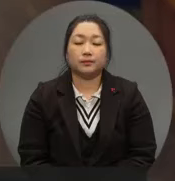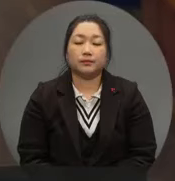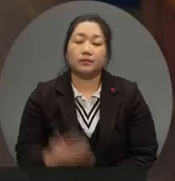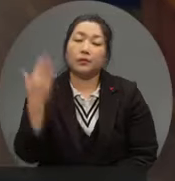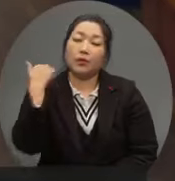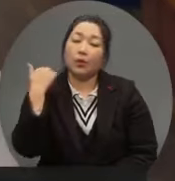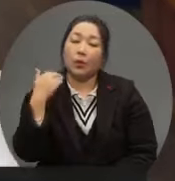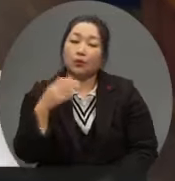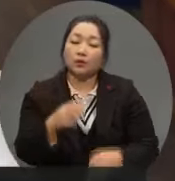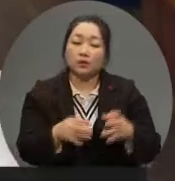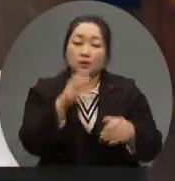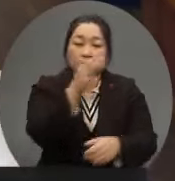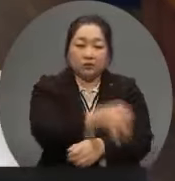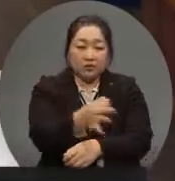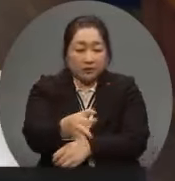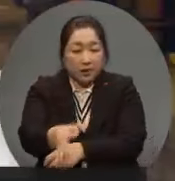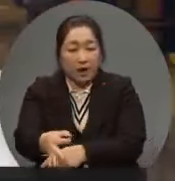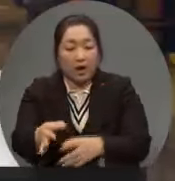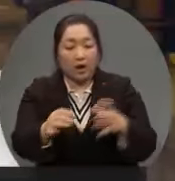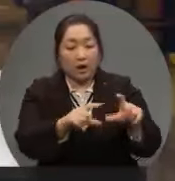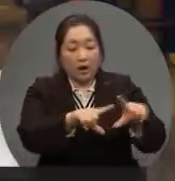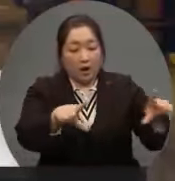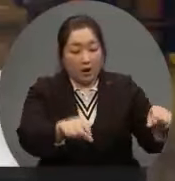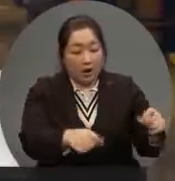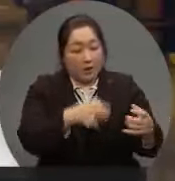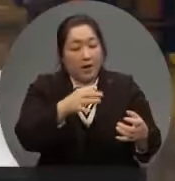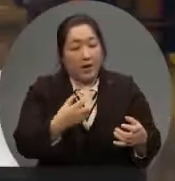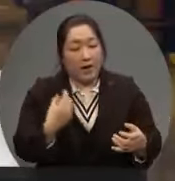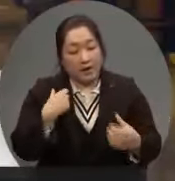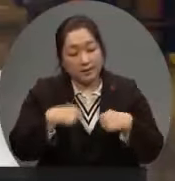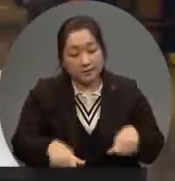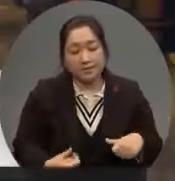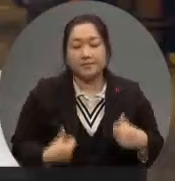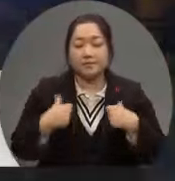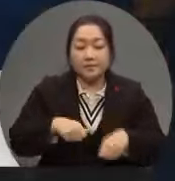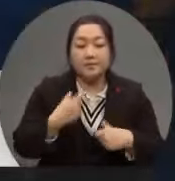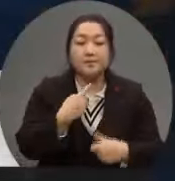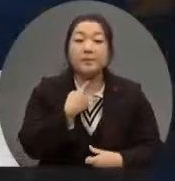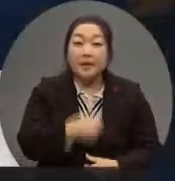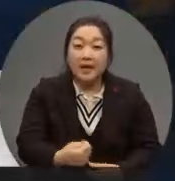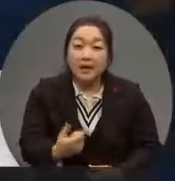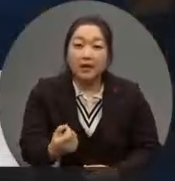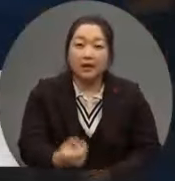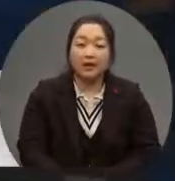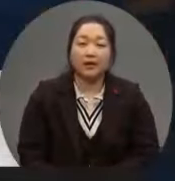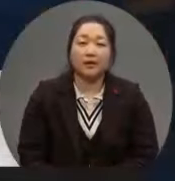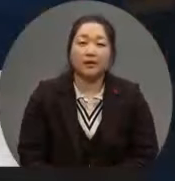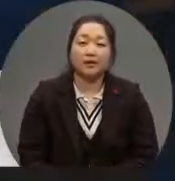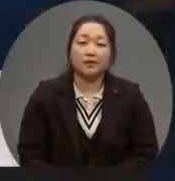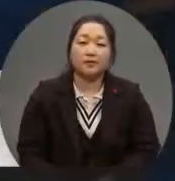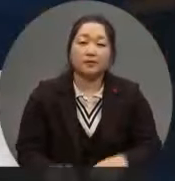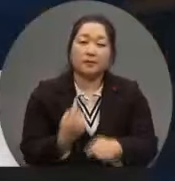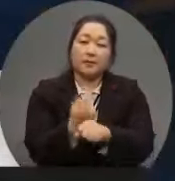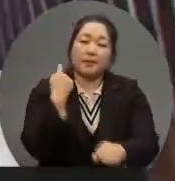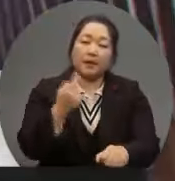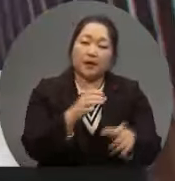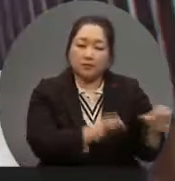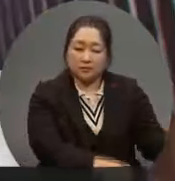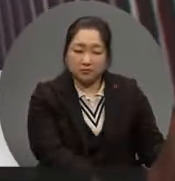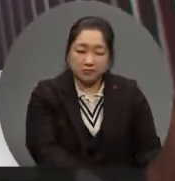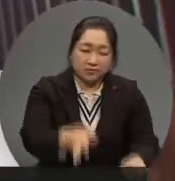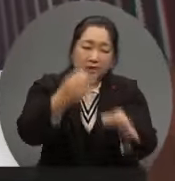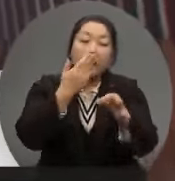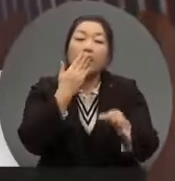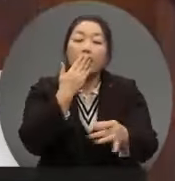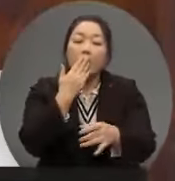요즘 장보로 나갔다가 가격표를 보고 집었던 물건 내려놓은 적 있으실 겁니다 지난해 유난히 급등했던 식품